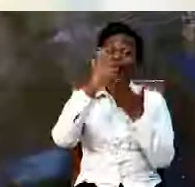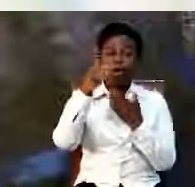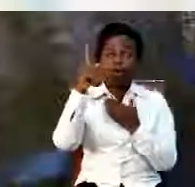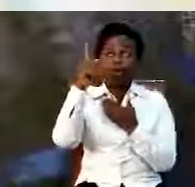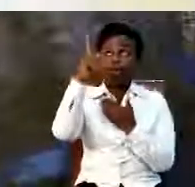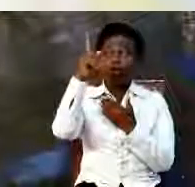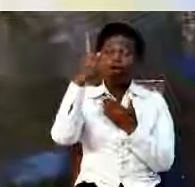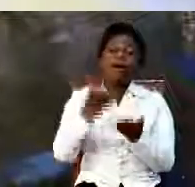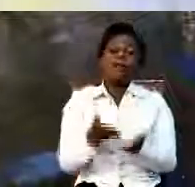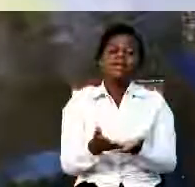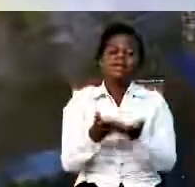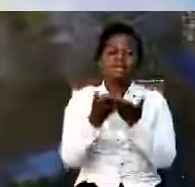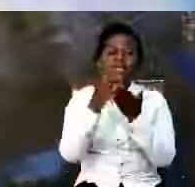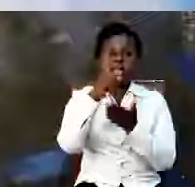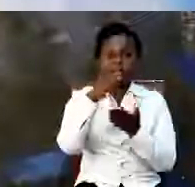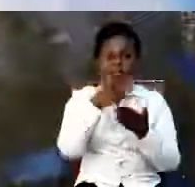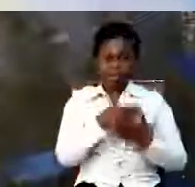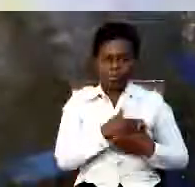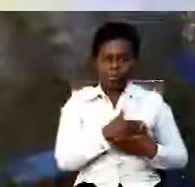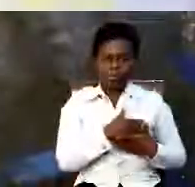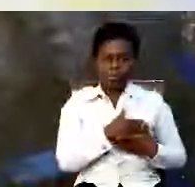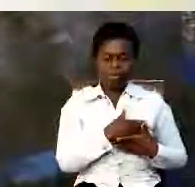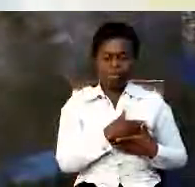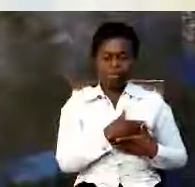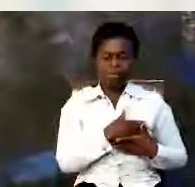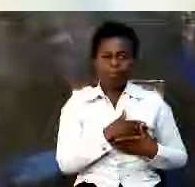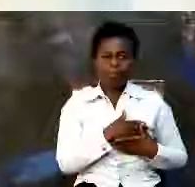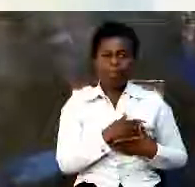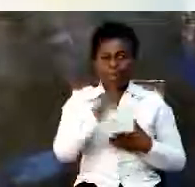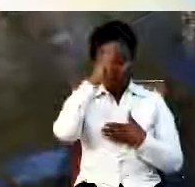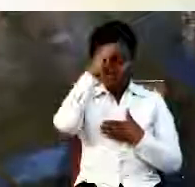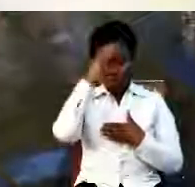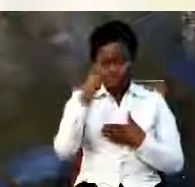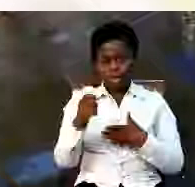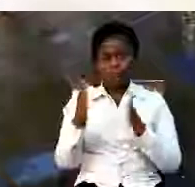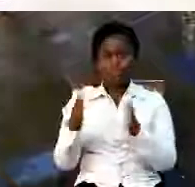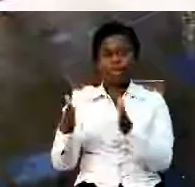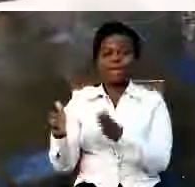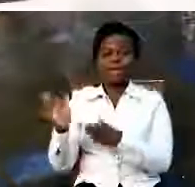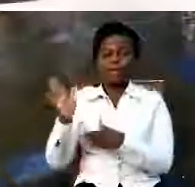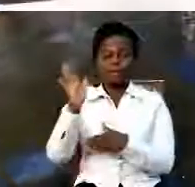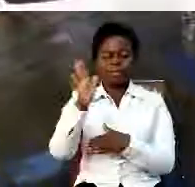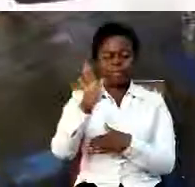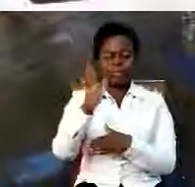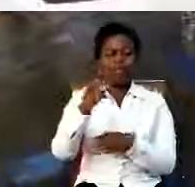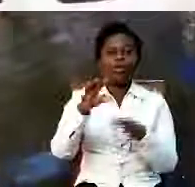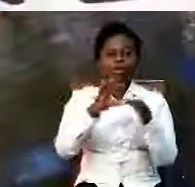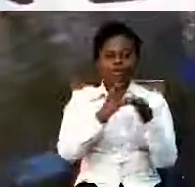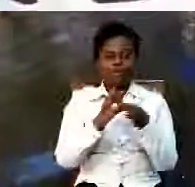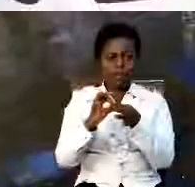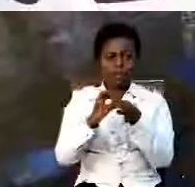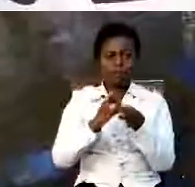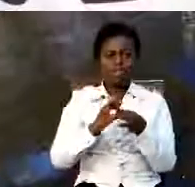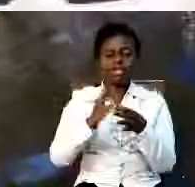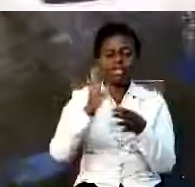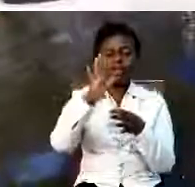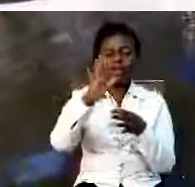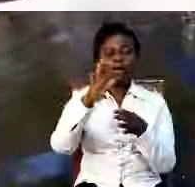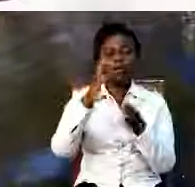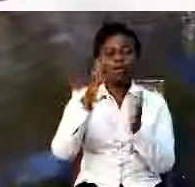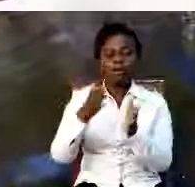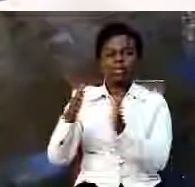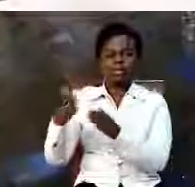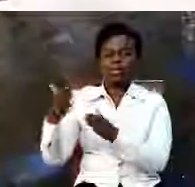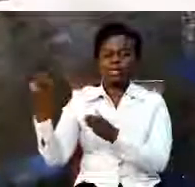atakusaidia kuwa na upendo, kumheshimu wanadamu wenzako na kwa hiyo mahusiano yako na wanadamu wengine